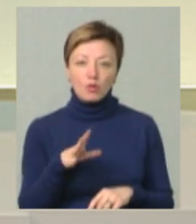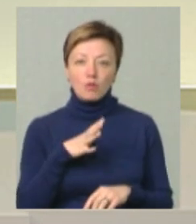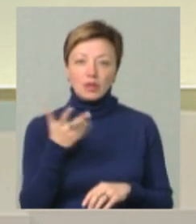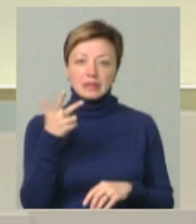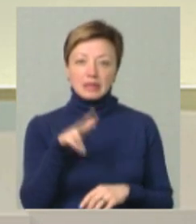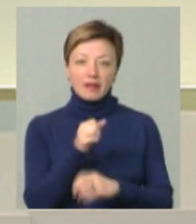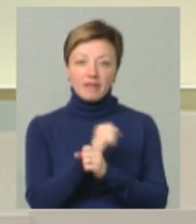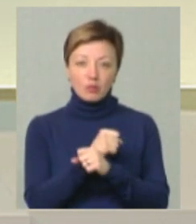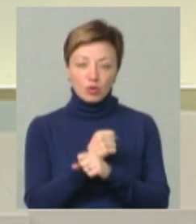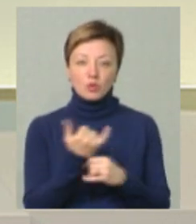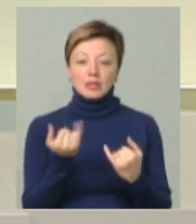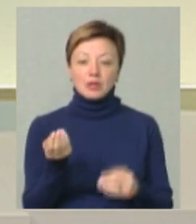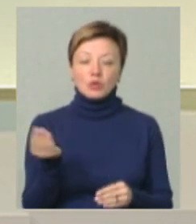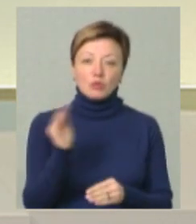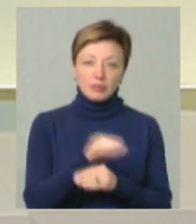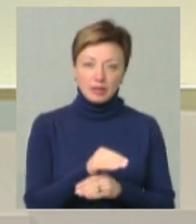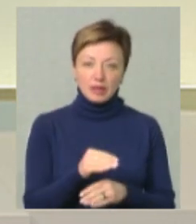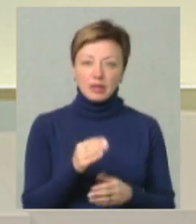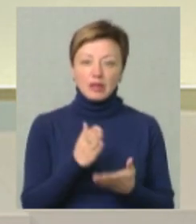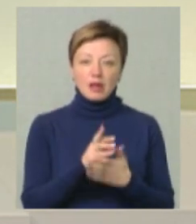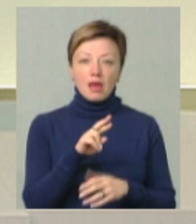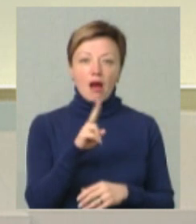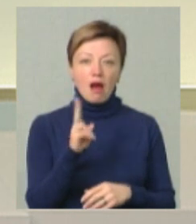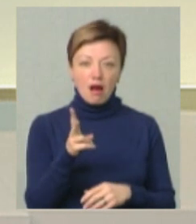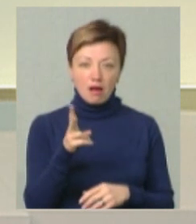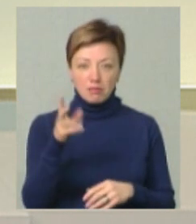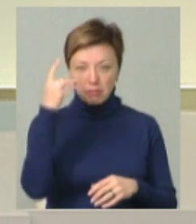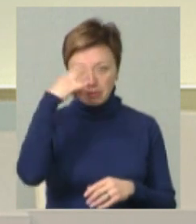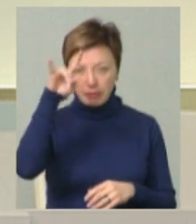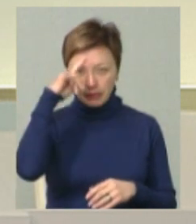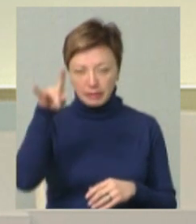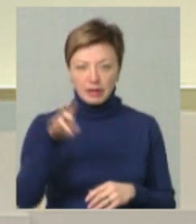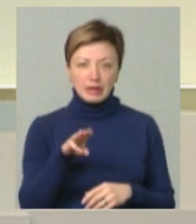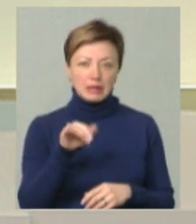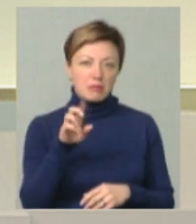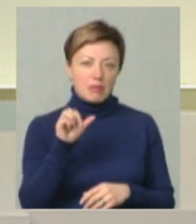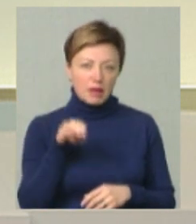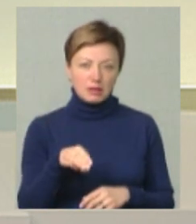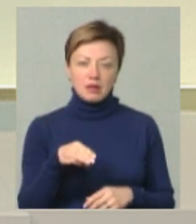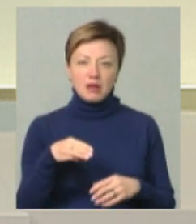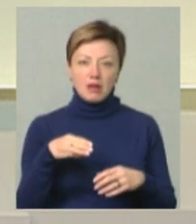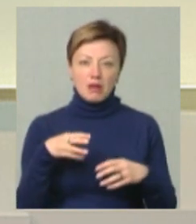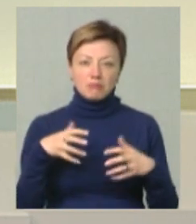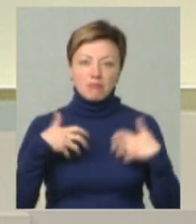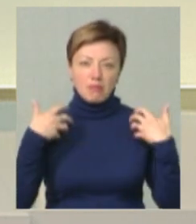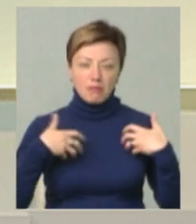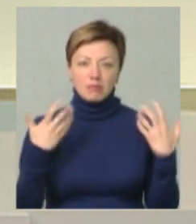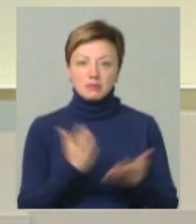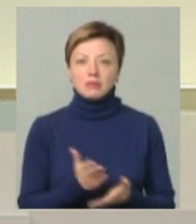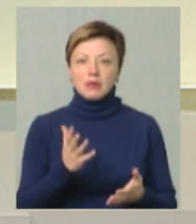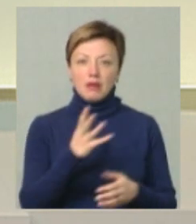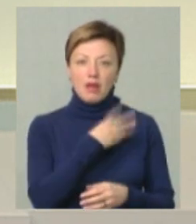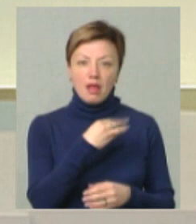зараз додавалося. Потім тибетські яки, олень, обіз'яна є, от,